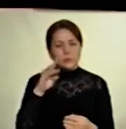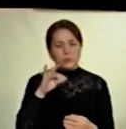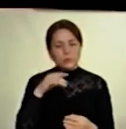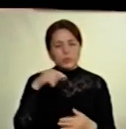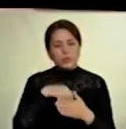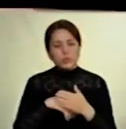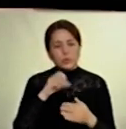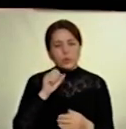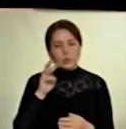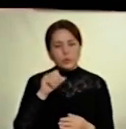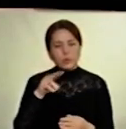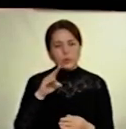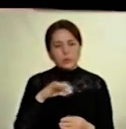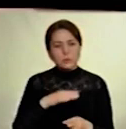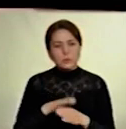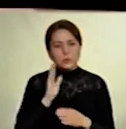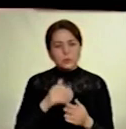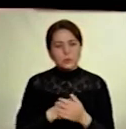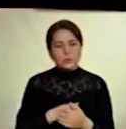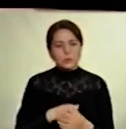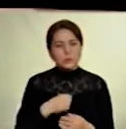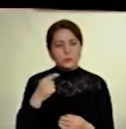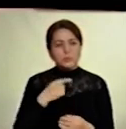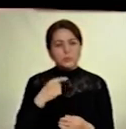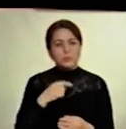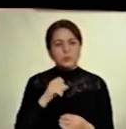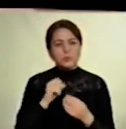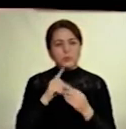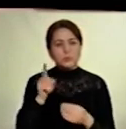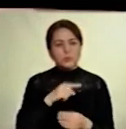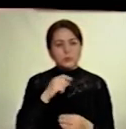bajarib olamiz. Minus